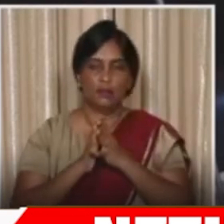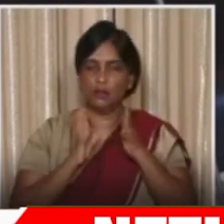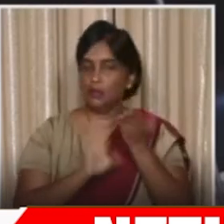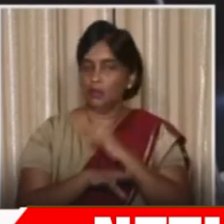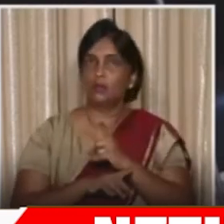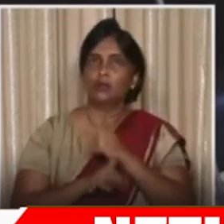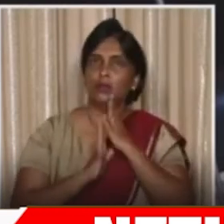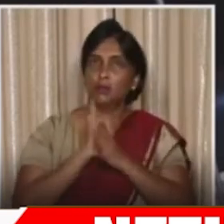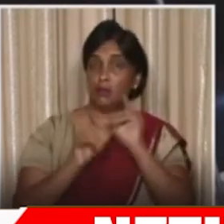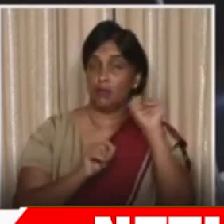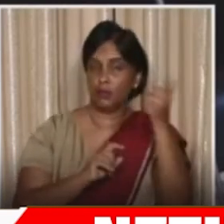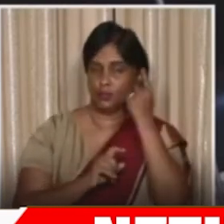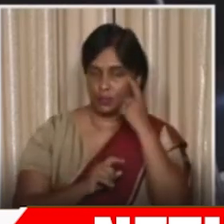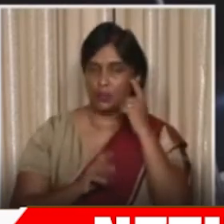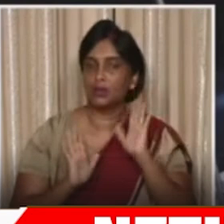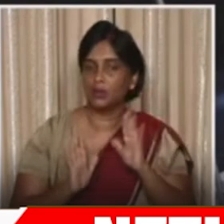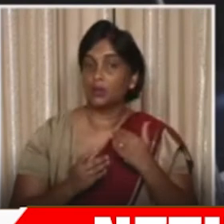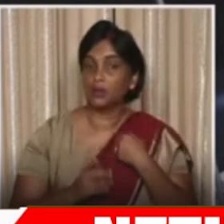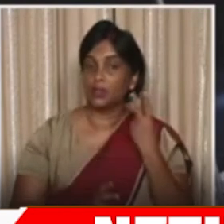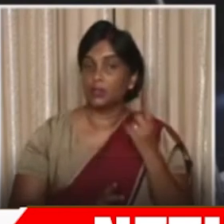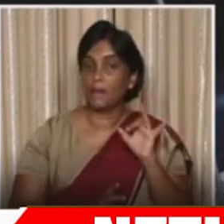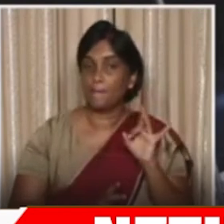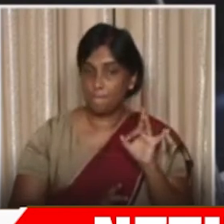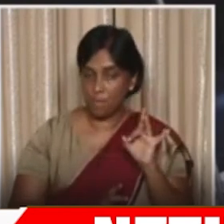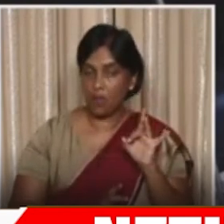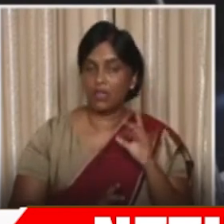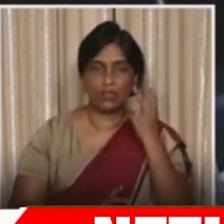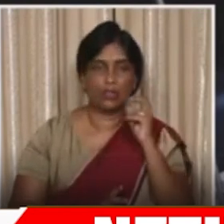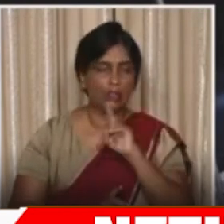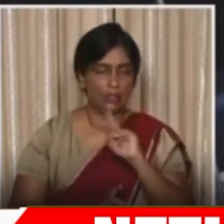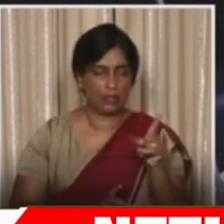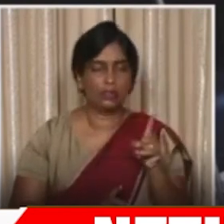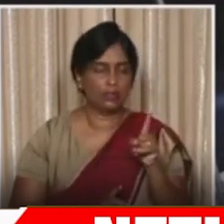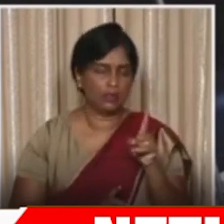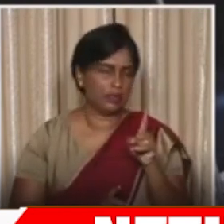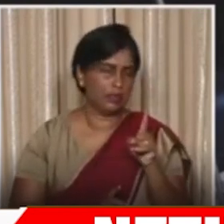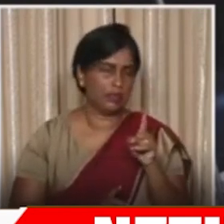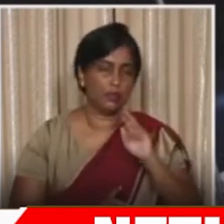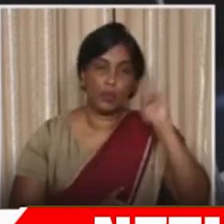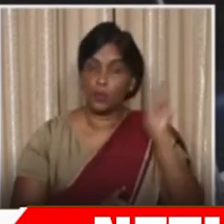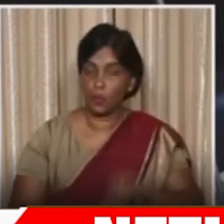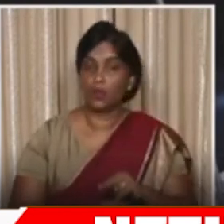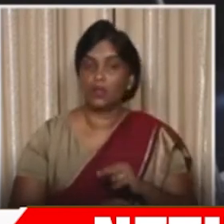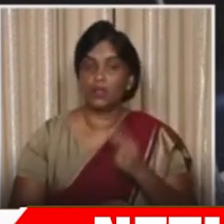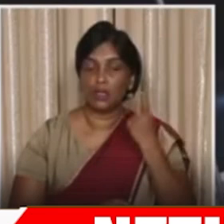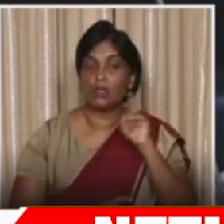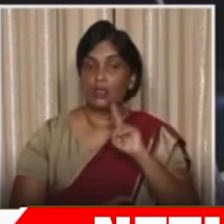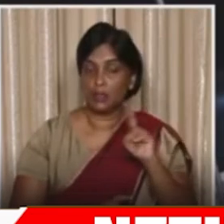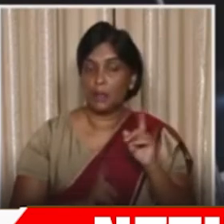පහුගිය කාලේ බොහෝම නම ගියා මම 2015 2010 නෙවෙයි ජයග්‍රහණය කරලා